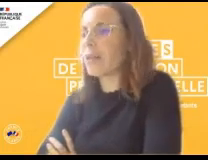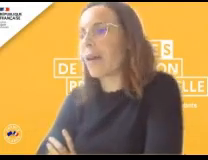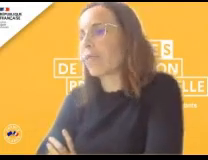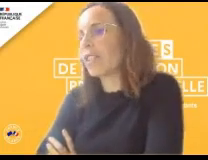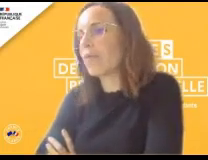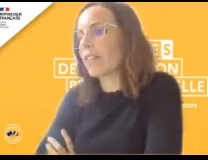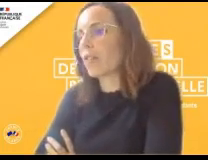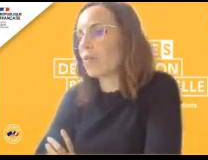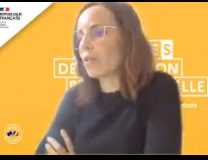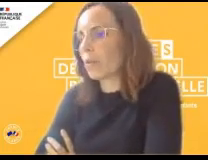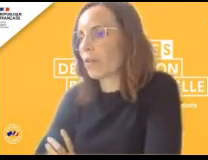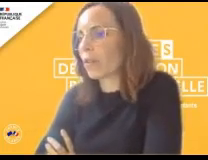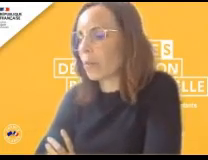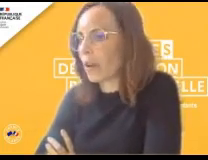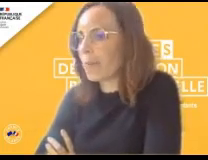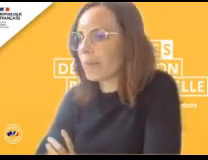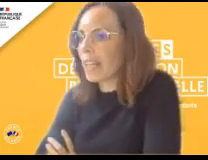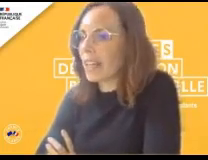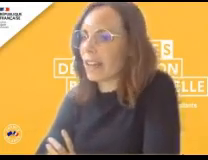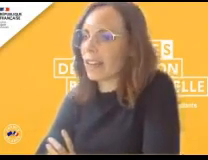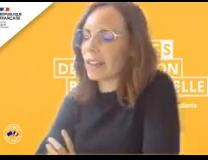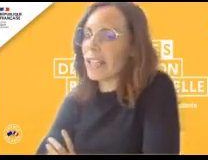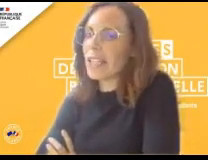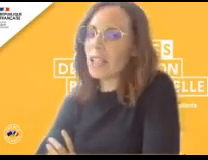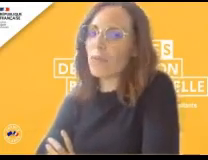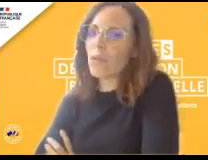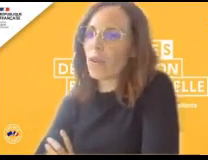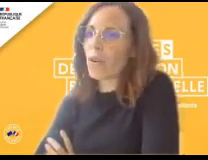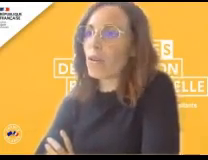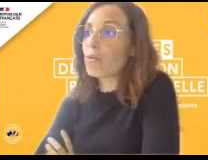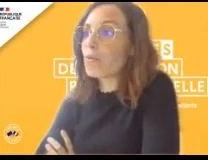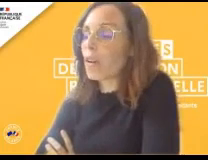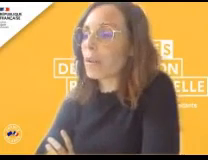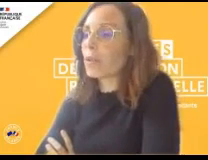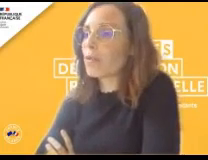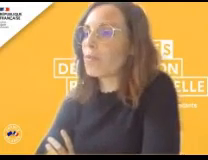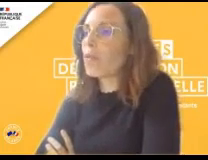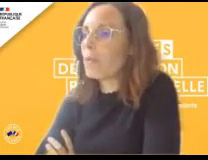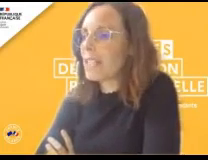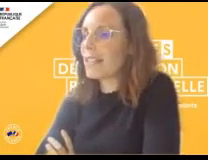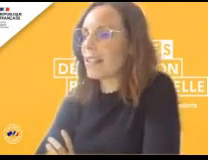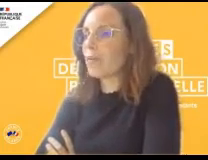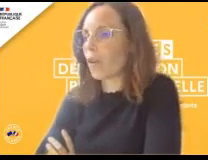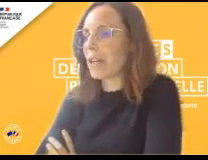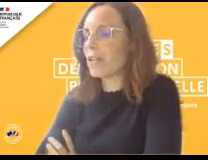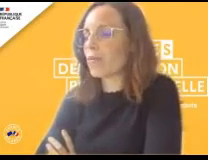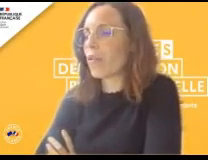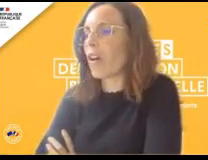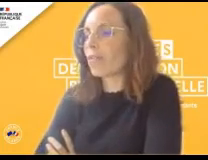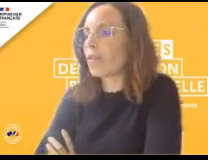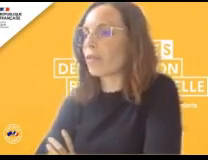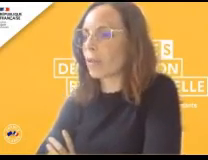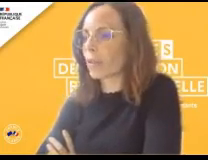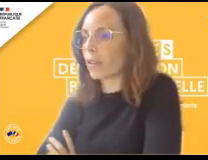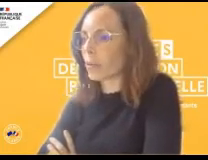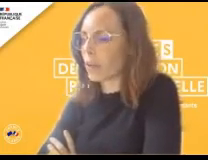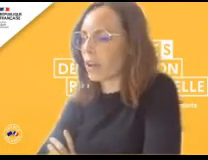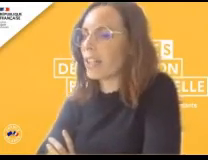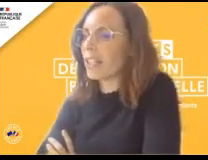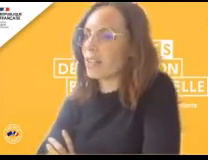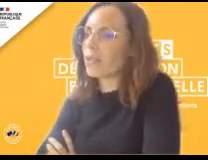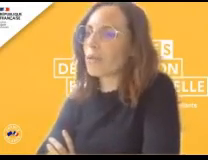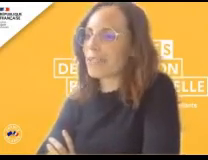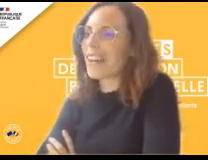l'heure. C'est des personnes qui vont être ensuite demandeurs d'emploi et qui vont souvent mobiliser une formation en tant que demandeurs